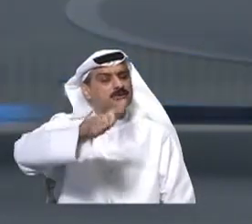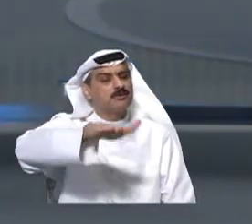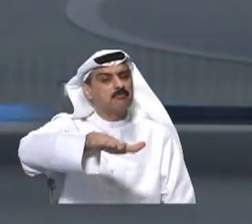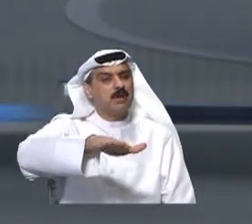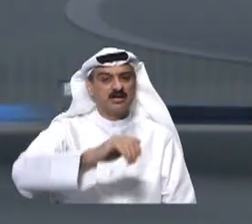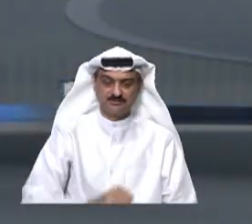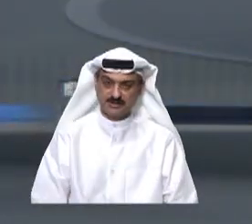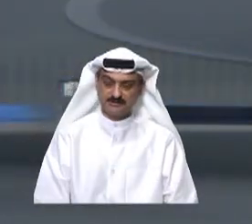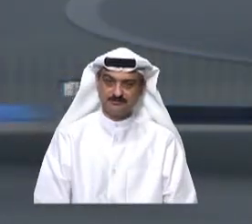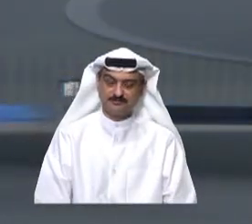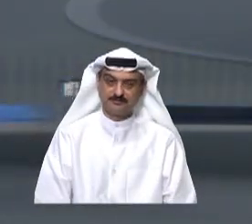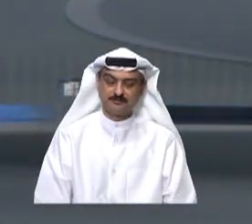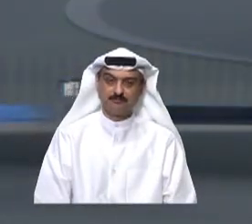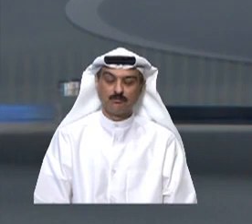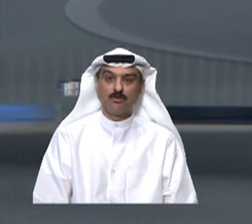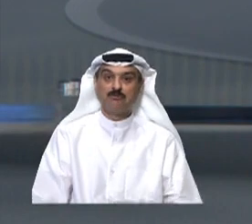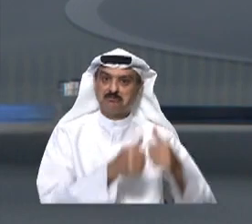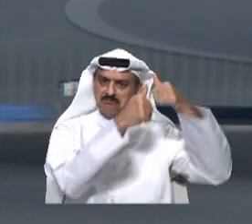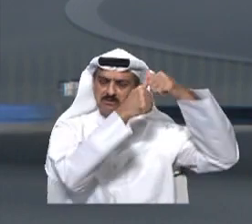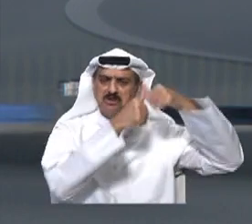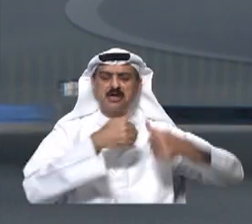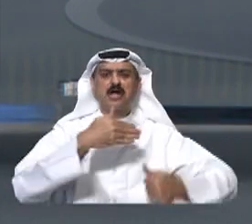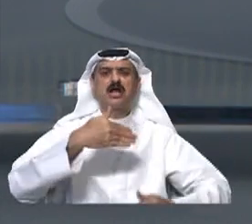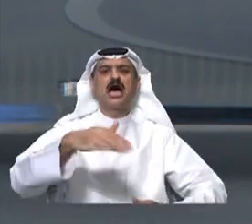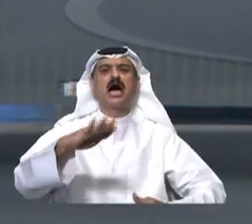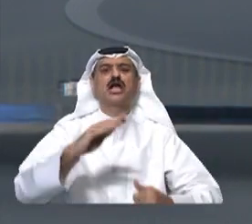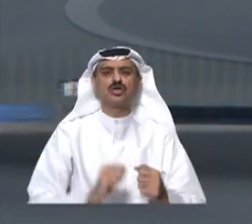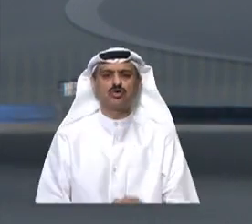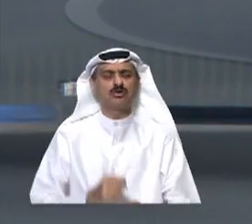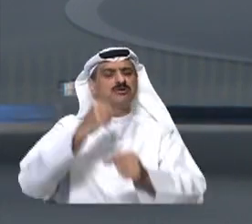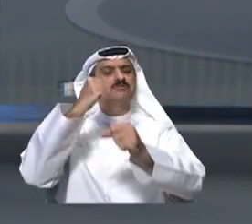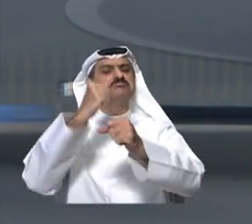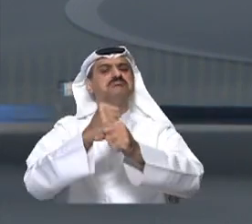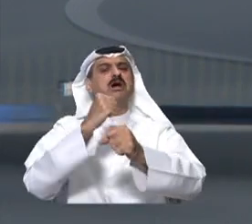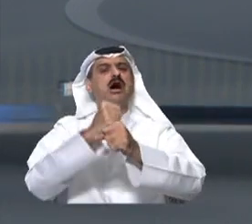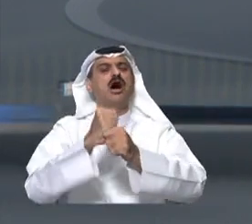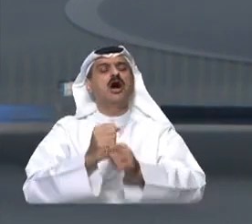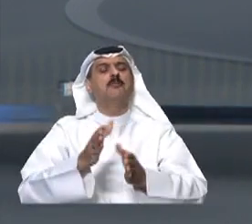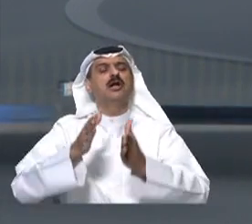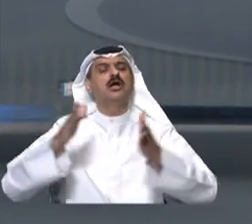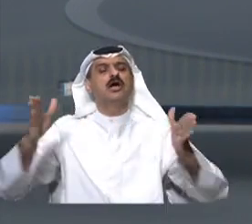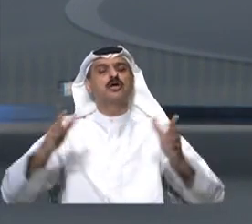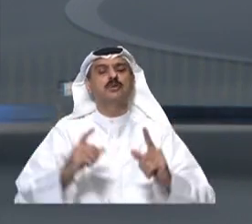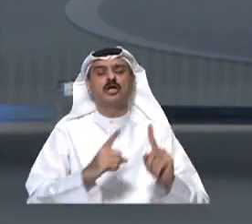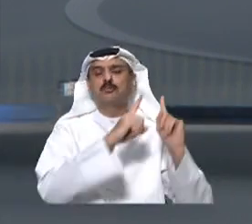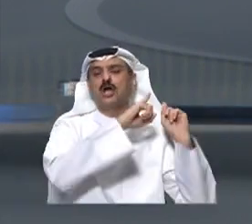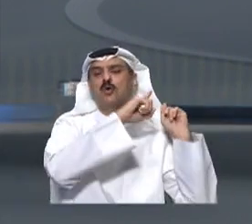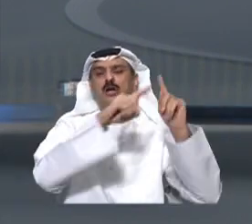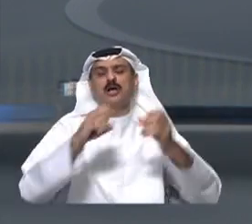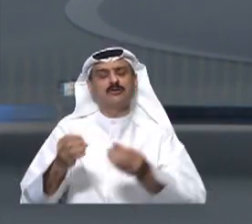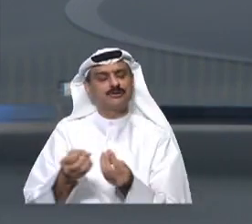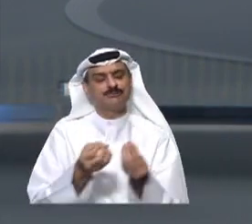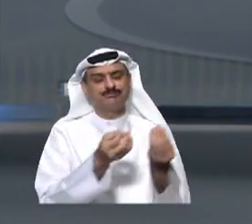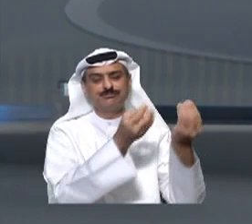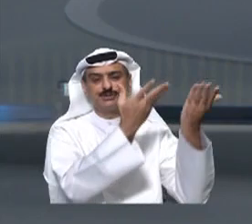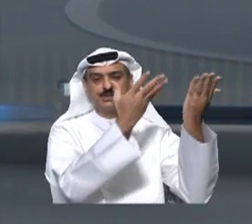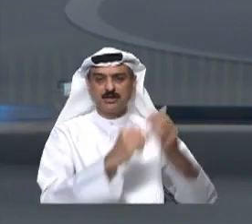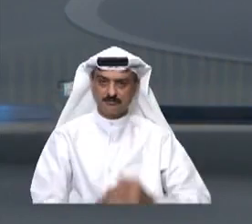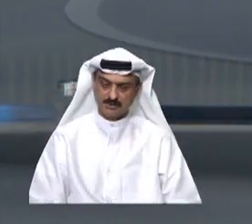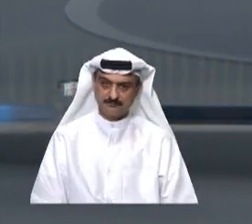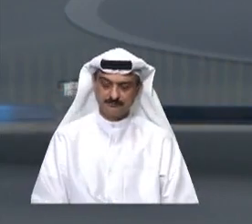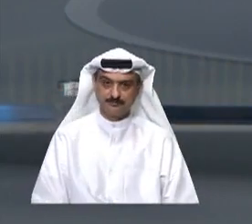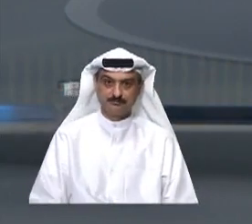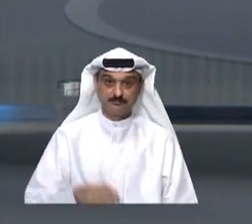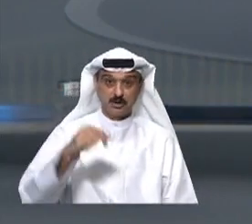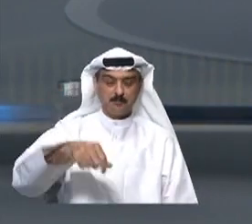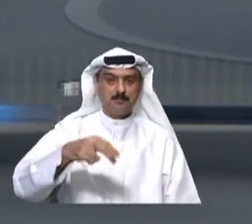العربية المتحدة الراحل الشيخ خليفة بن زايد آل نهيان طيب الله ثراه. جاء ذلك في كلمة